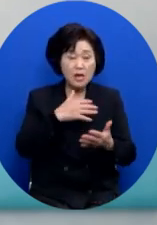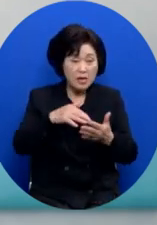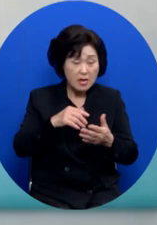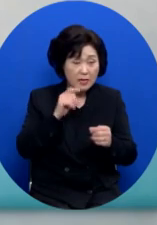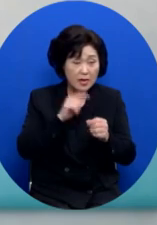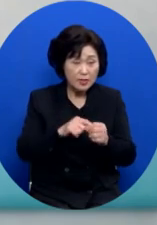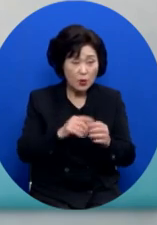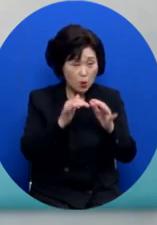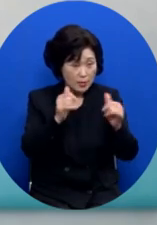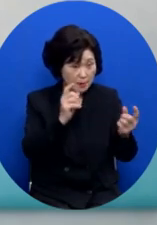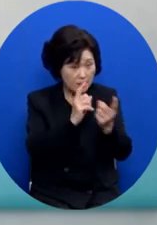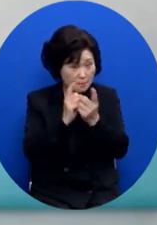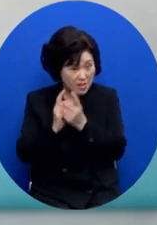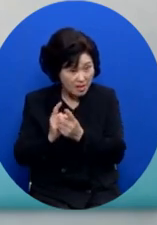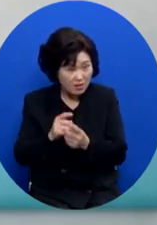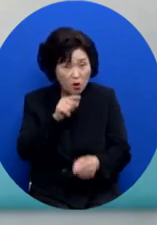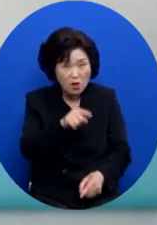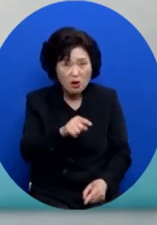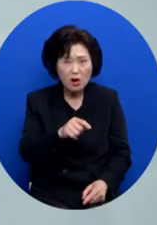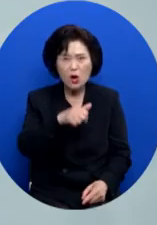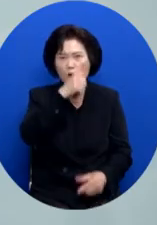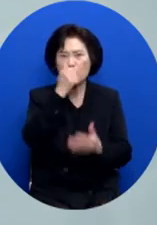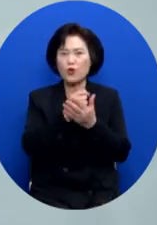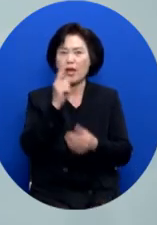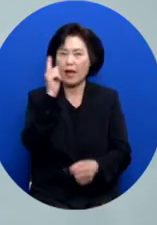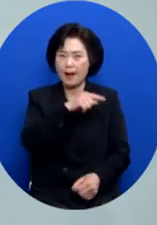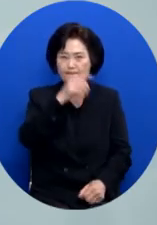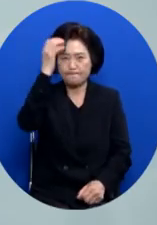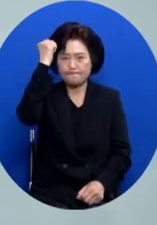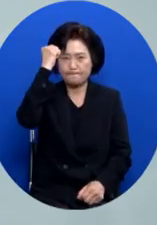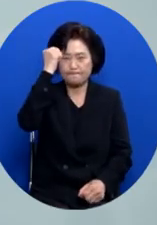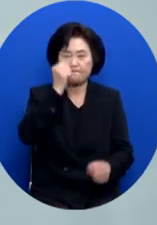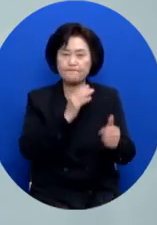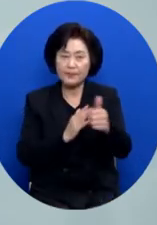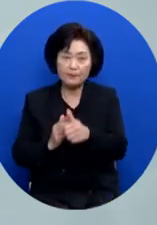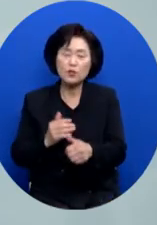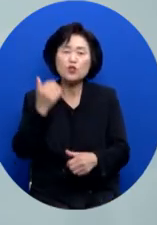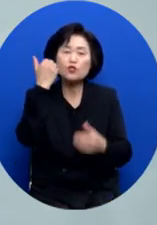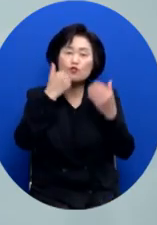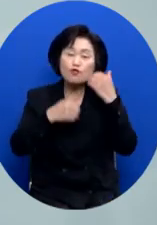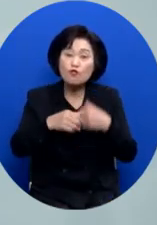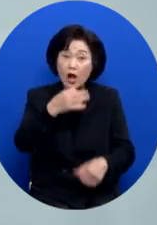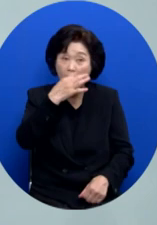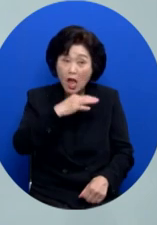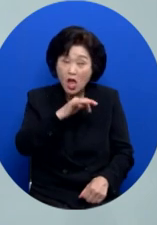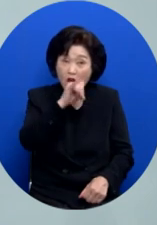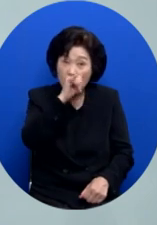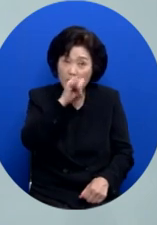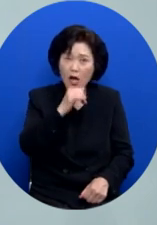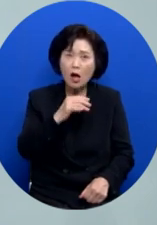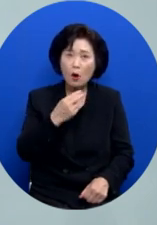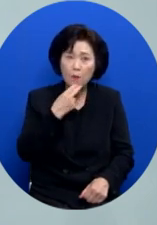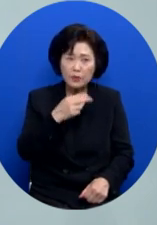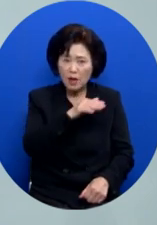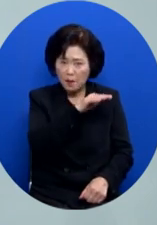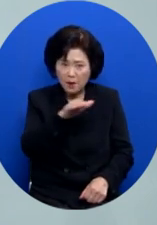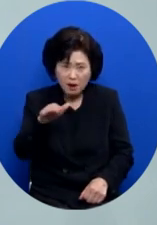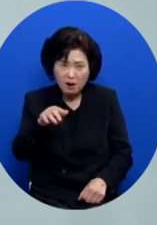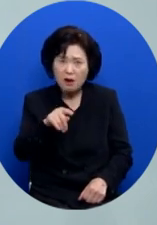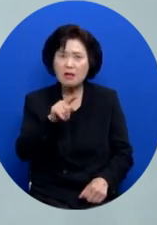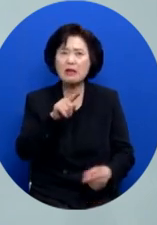것은 제약임을 잊지 마십시오. 누군가가 이해득실이라는 기준에 의하여 내리는